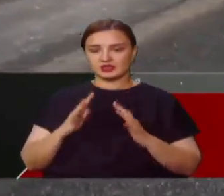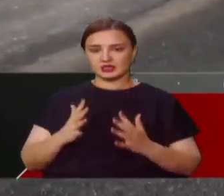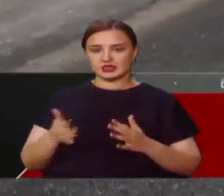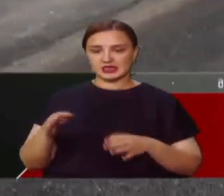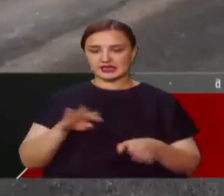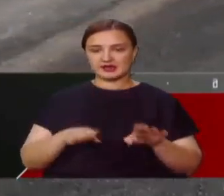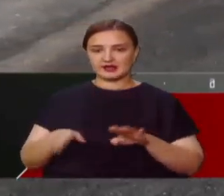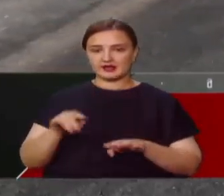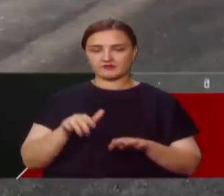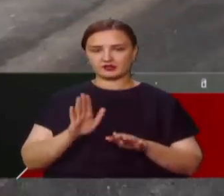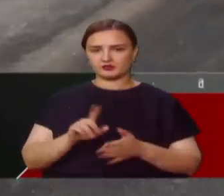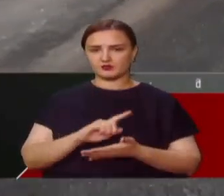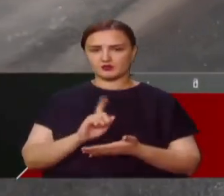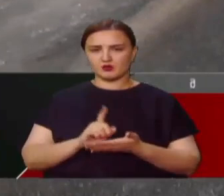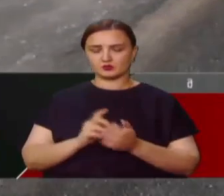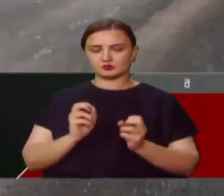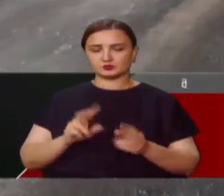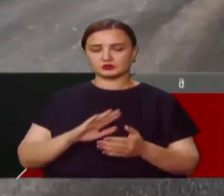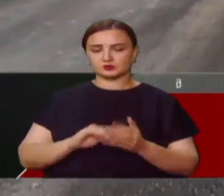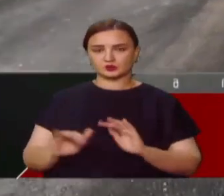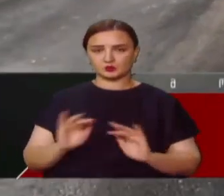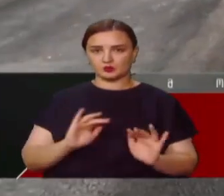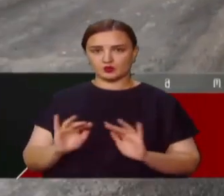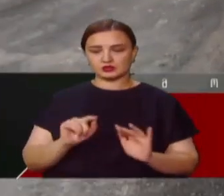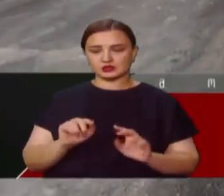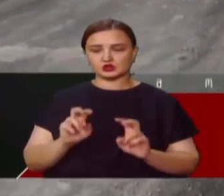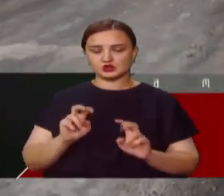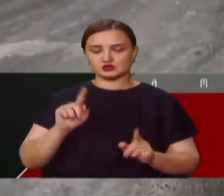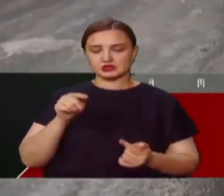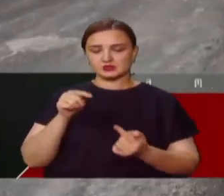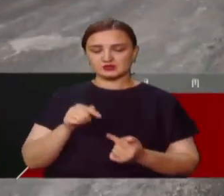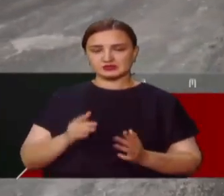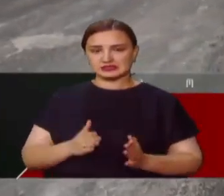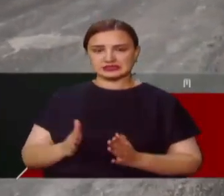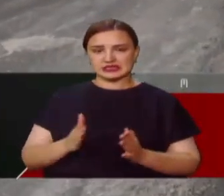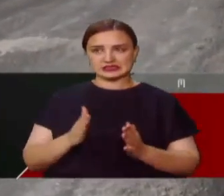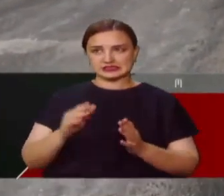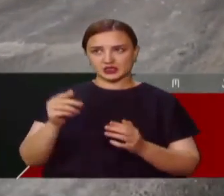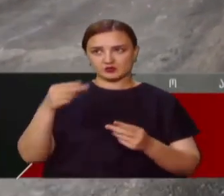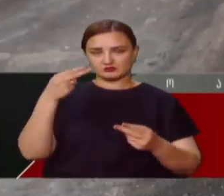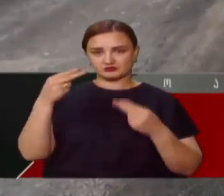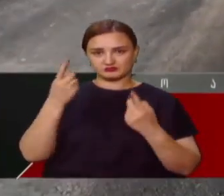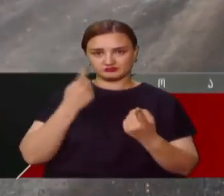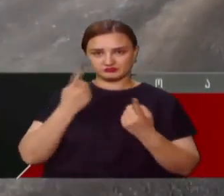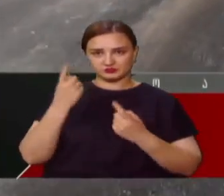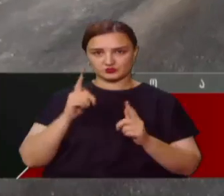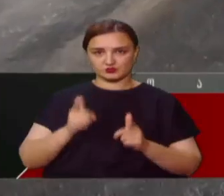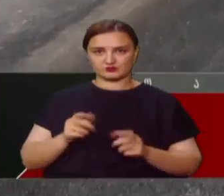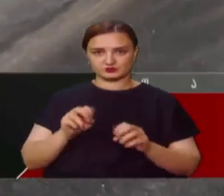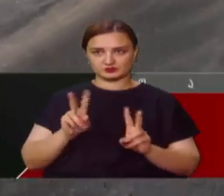განთავსდება მოძრაობის უსაფრთხოების ღონისძიება, რაც გულისხმობს შესაბამისი საგზაო ნიშნებითა და ზღუდარებით უზრუნველყოფა